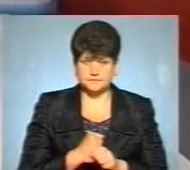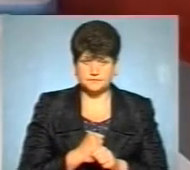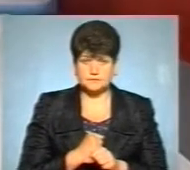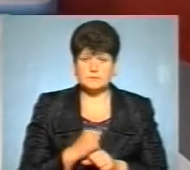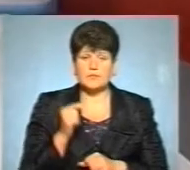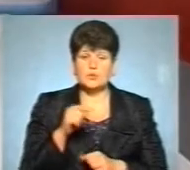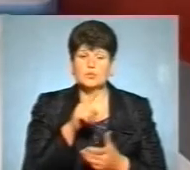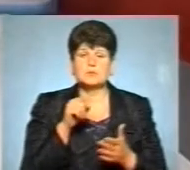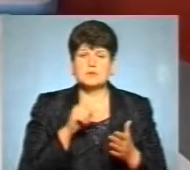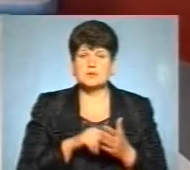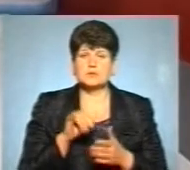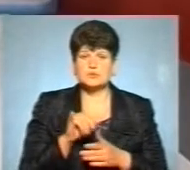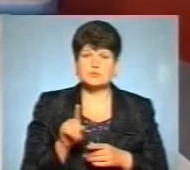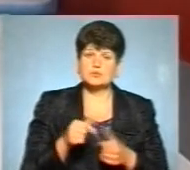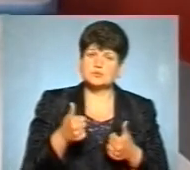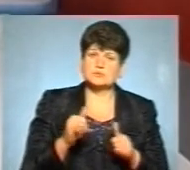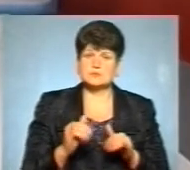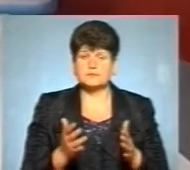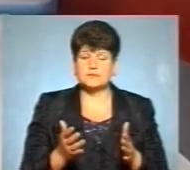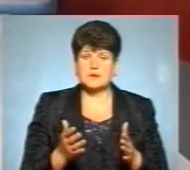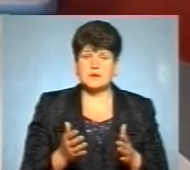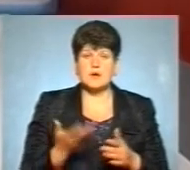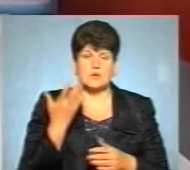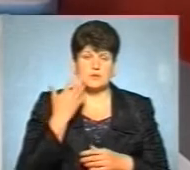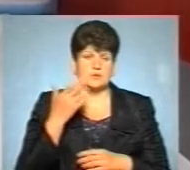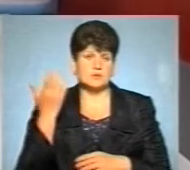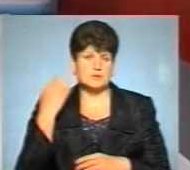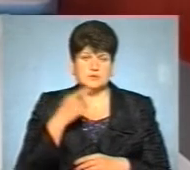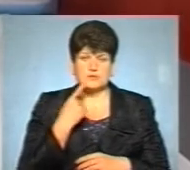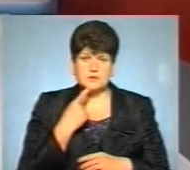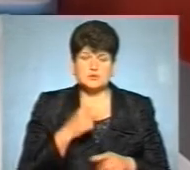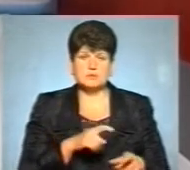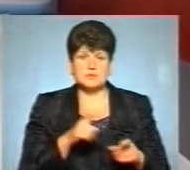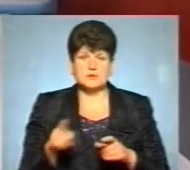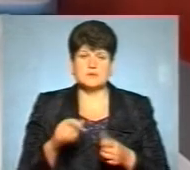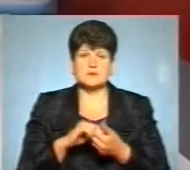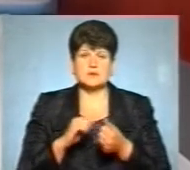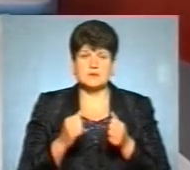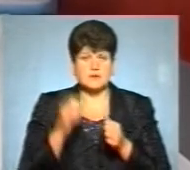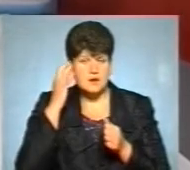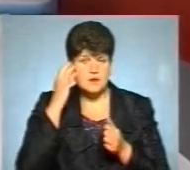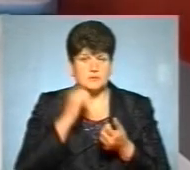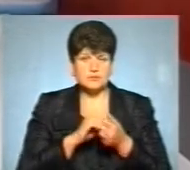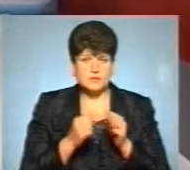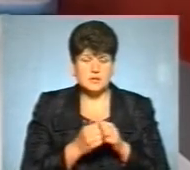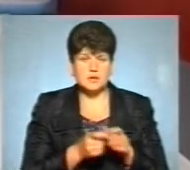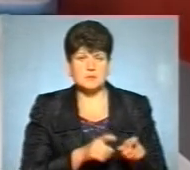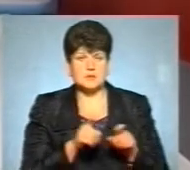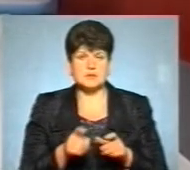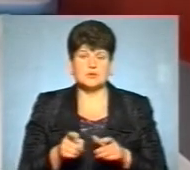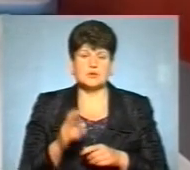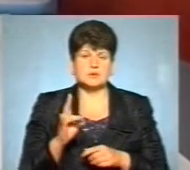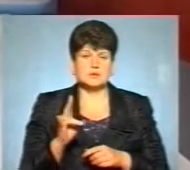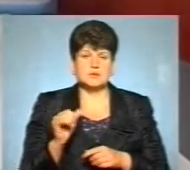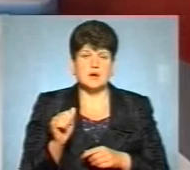тут питання в тому, що добре, що погано. Ви знаєте, коли сказали, що перейти від вугілля до бензину це, чи нафти